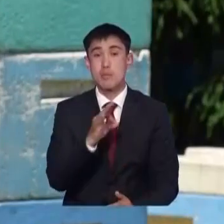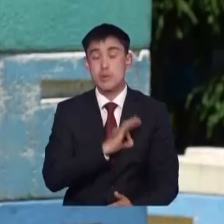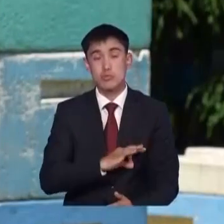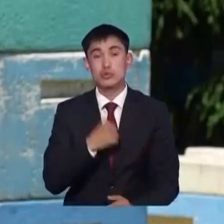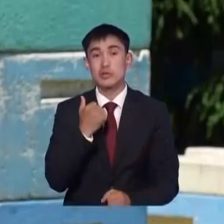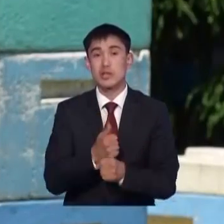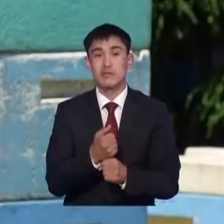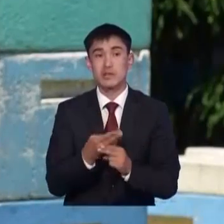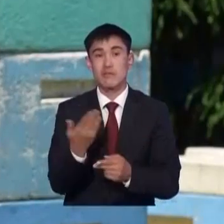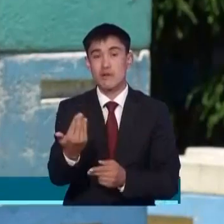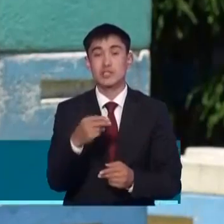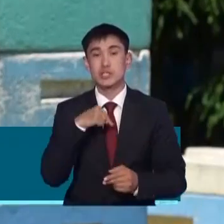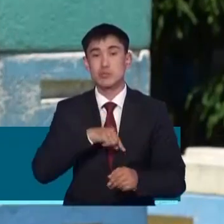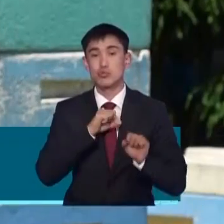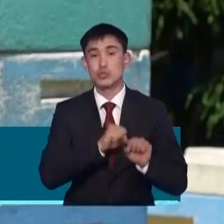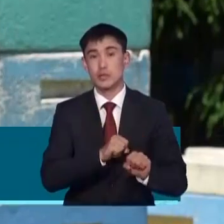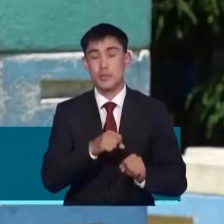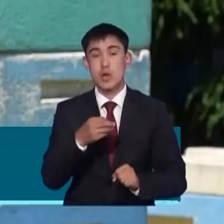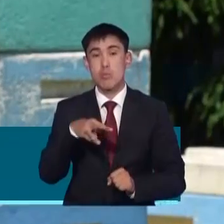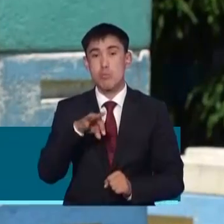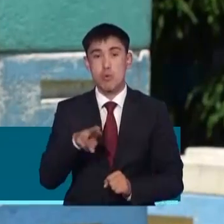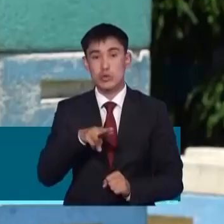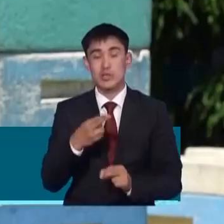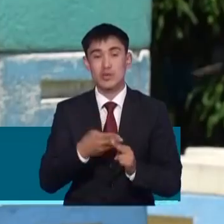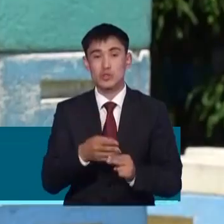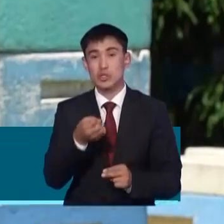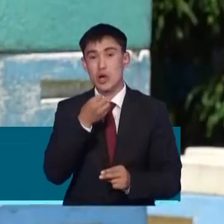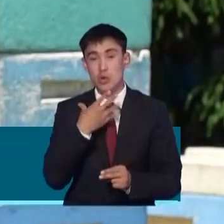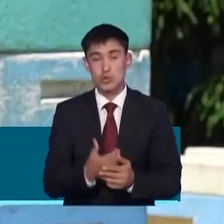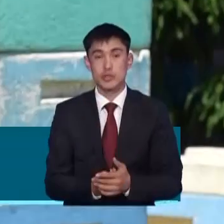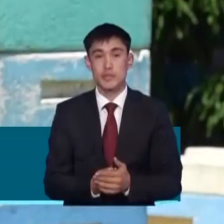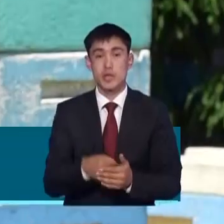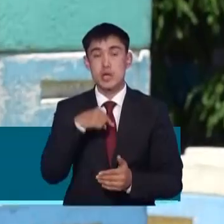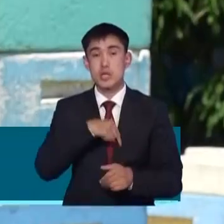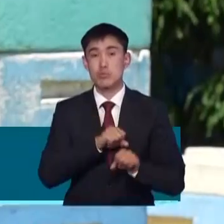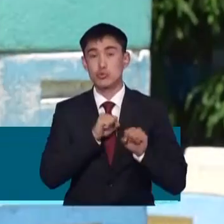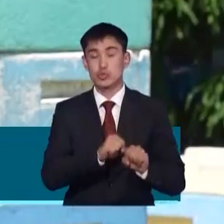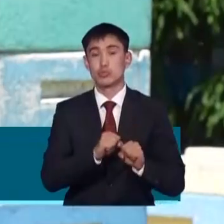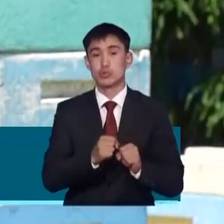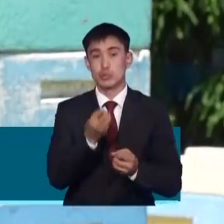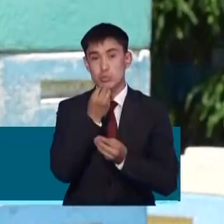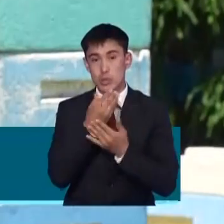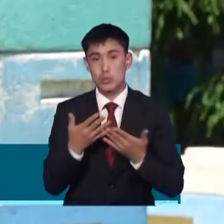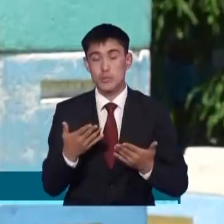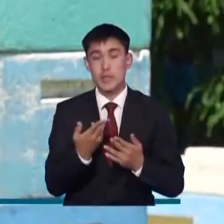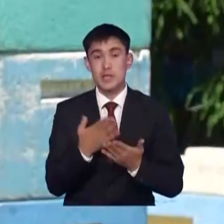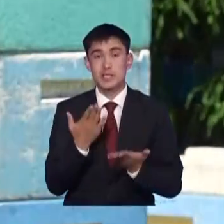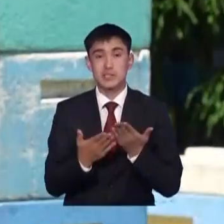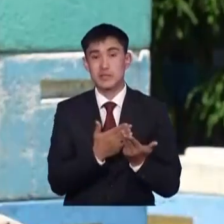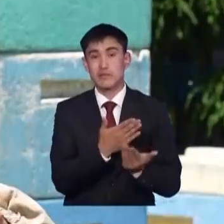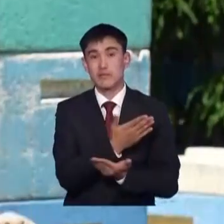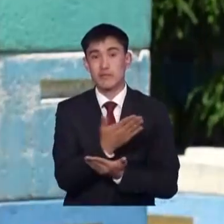преимущество - это ваш иммунитет то есть мёд - Это очень хороший иммуностимулирующие продукт То есть если